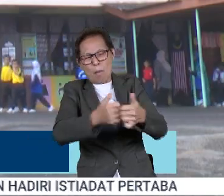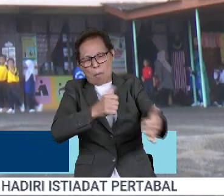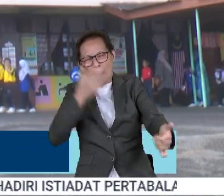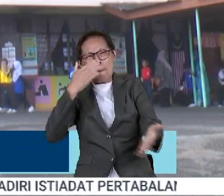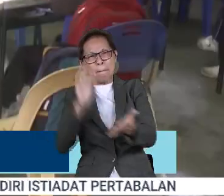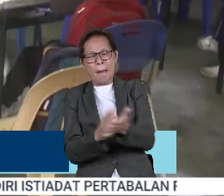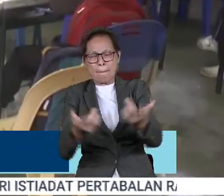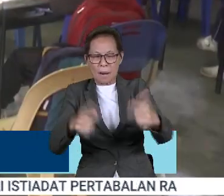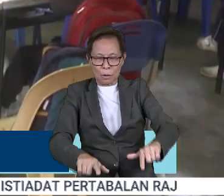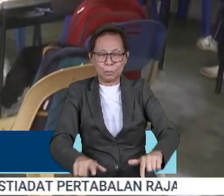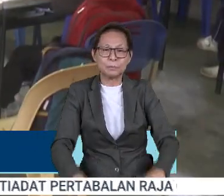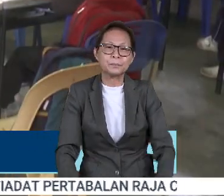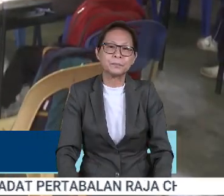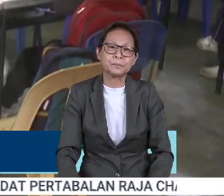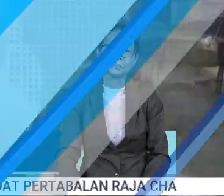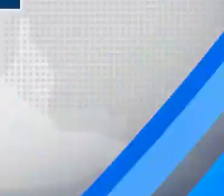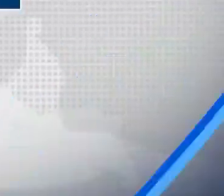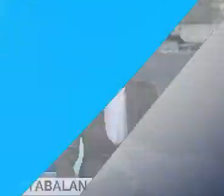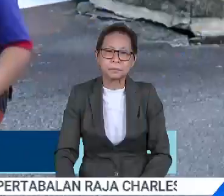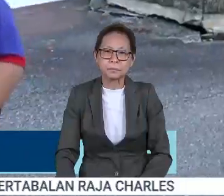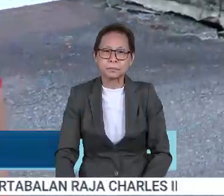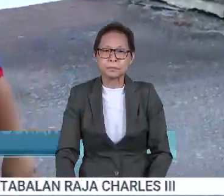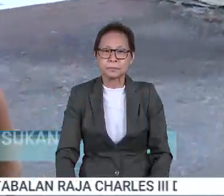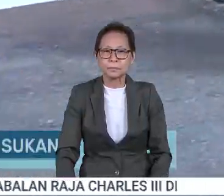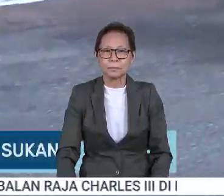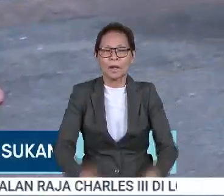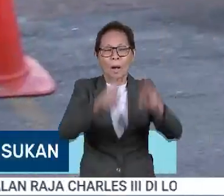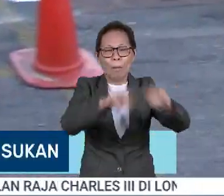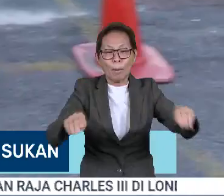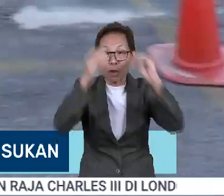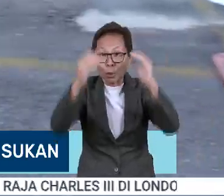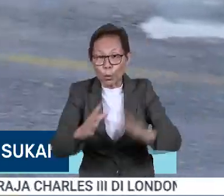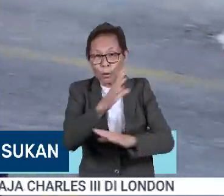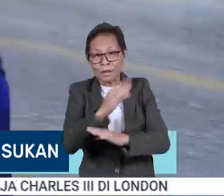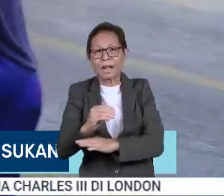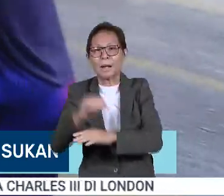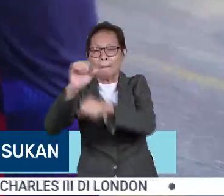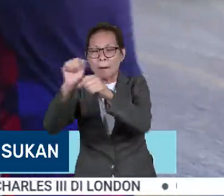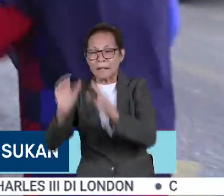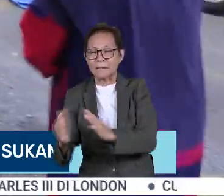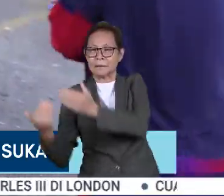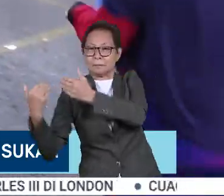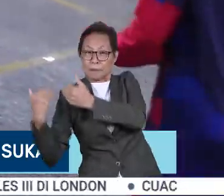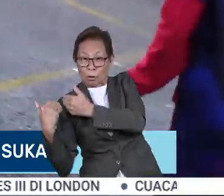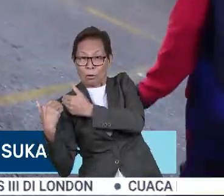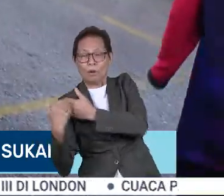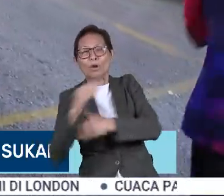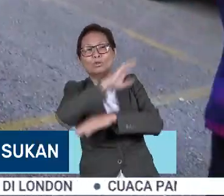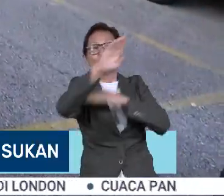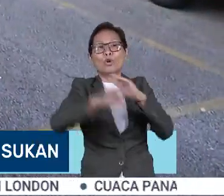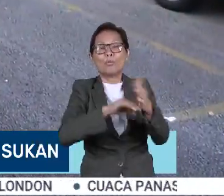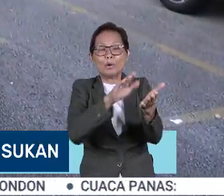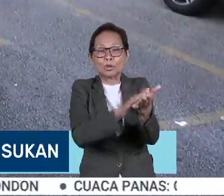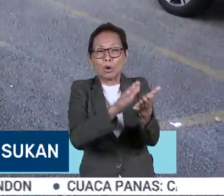sebarang insiden tidak diini ini murid guru serta anggota kumpulan pelaksana di semua institusi pendidikan